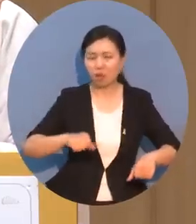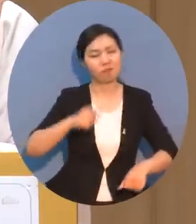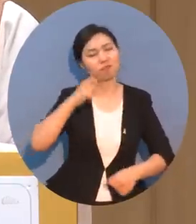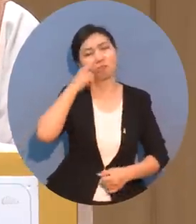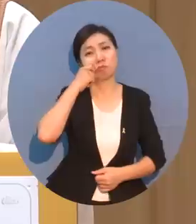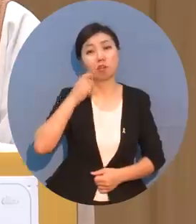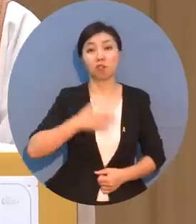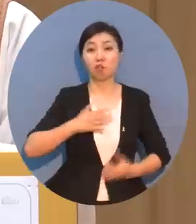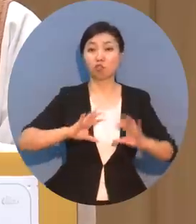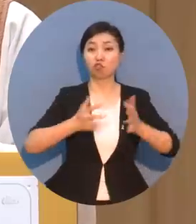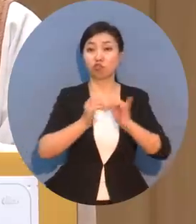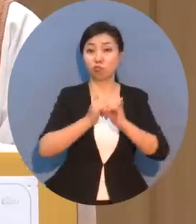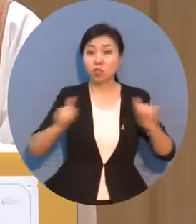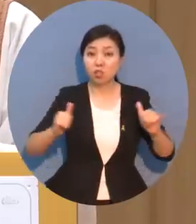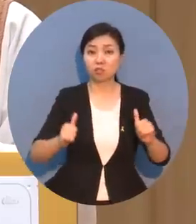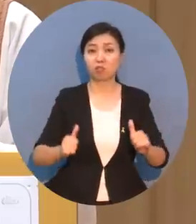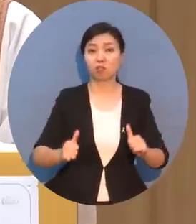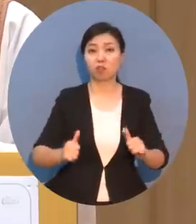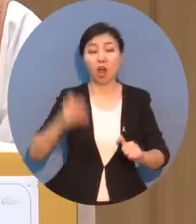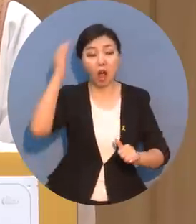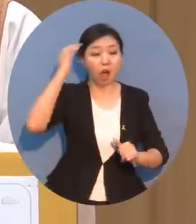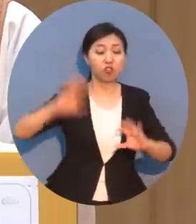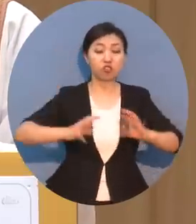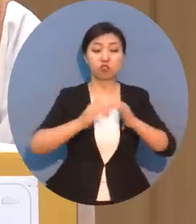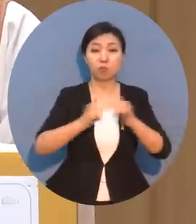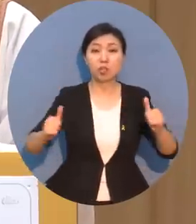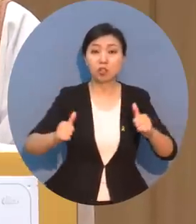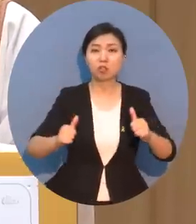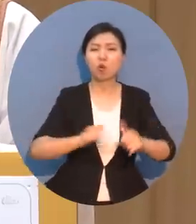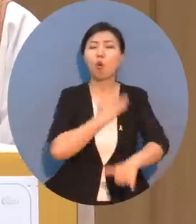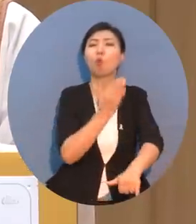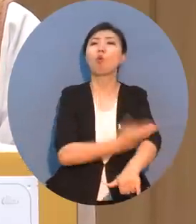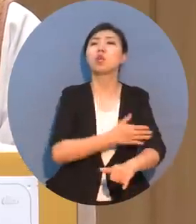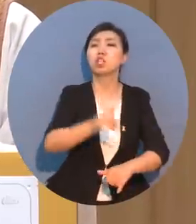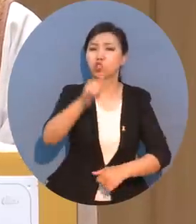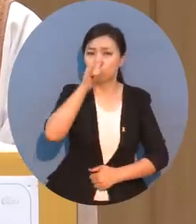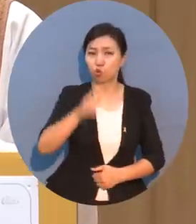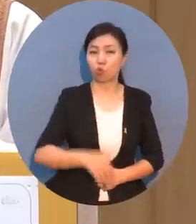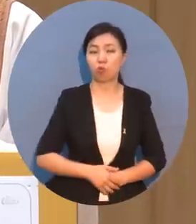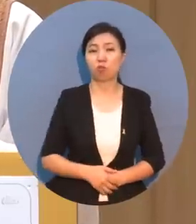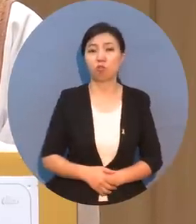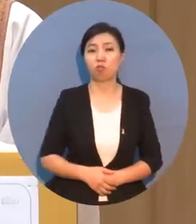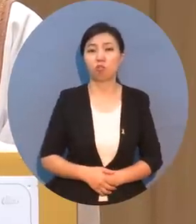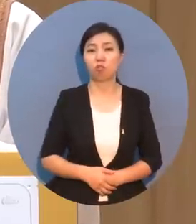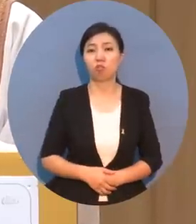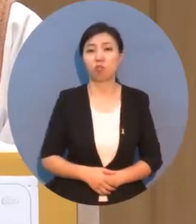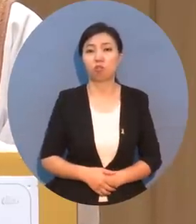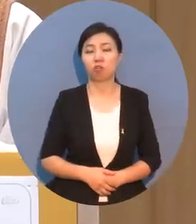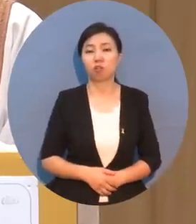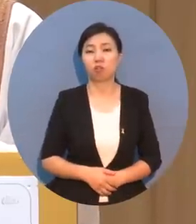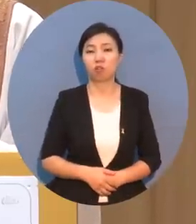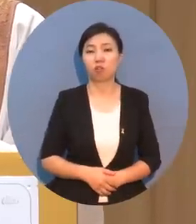스님은 내 아무리 국민이가 국민 아니가? 국민인데 국민한테 권리가 있나 없나? 있지.